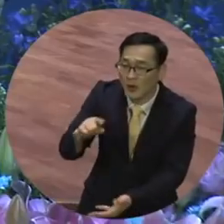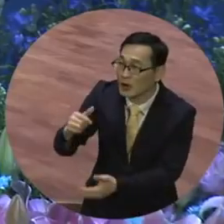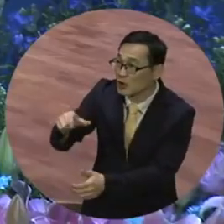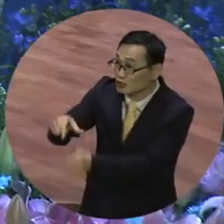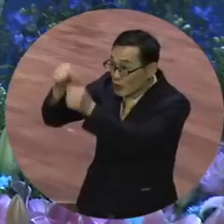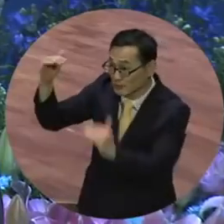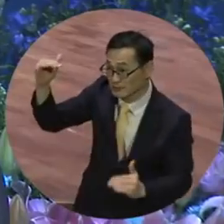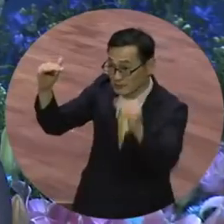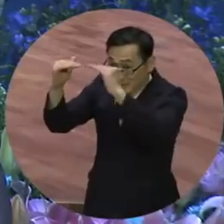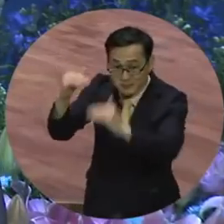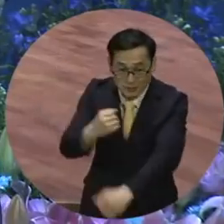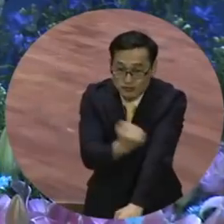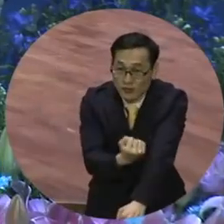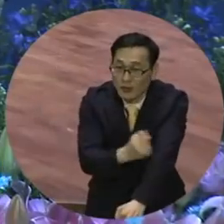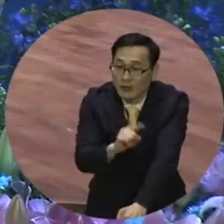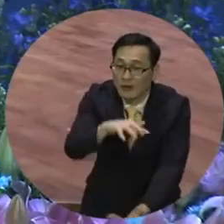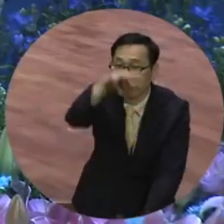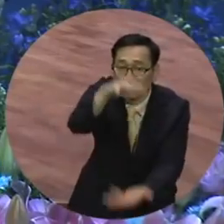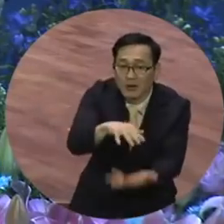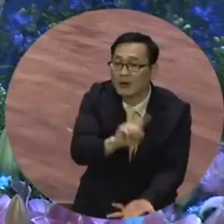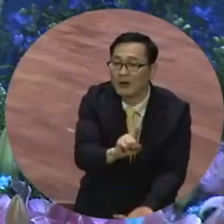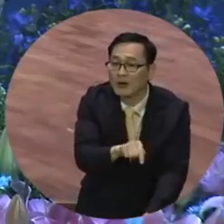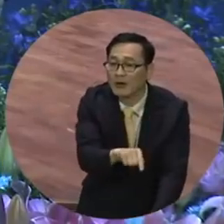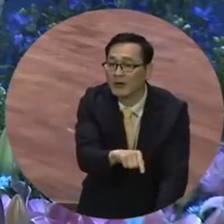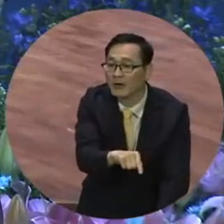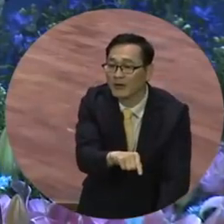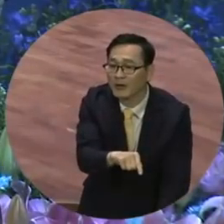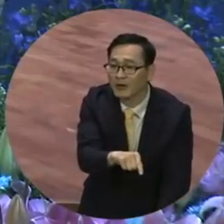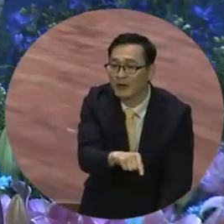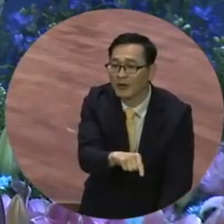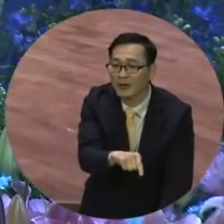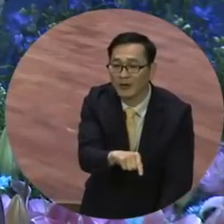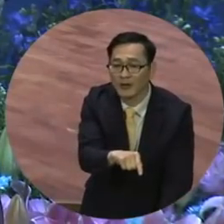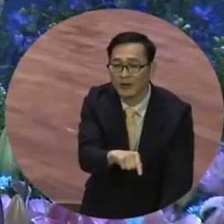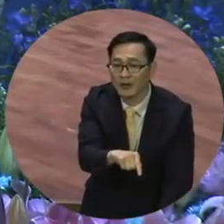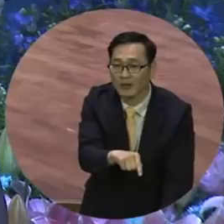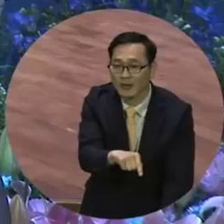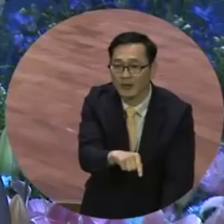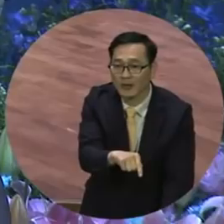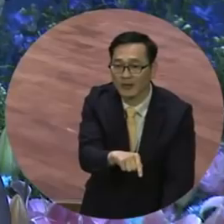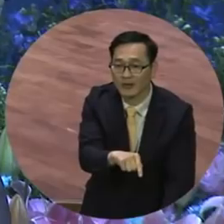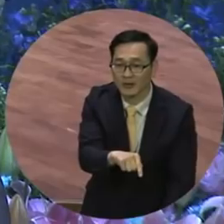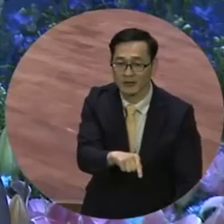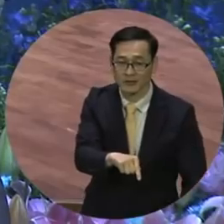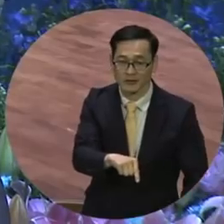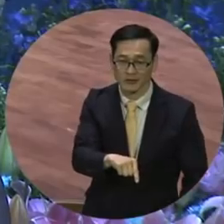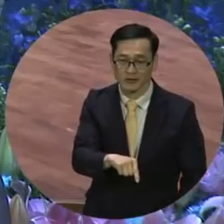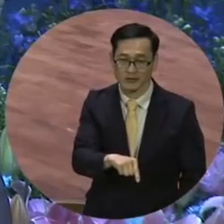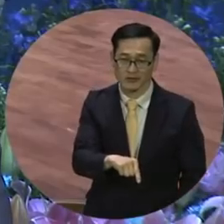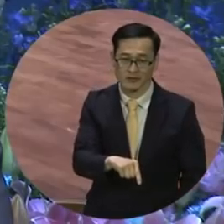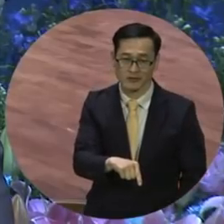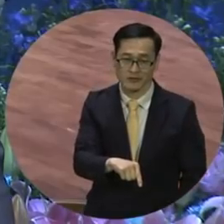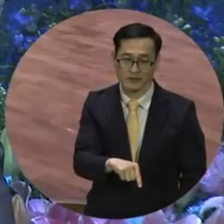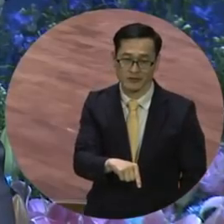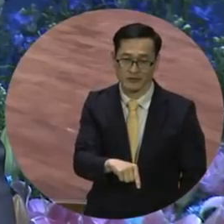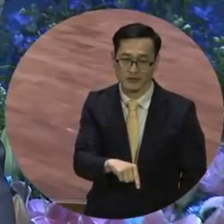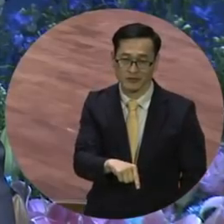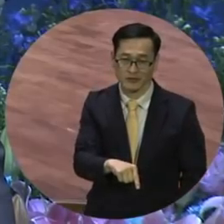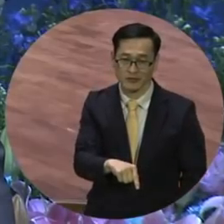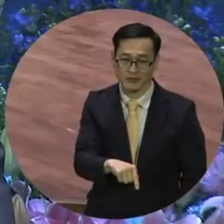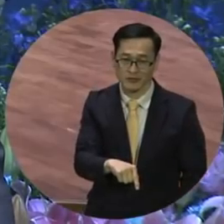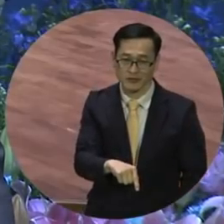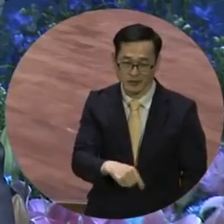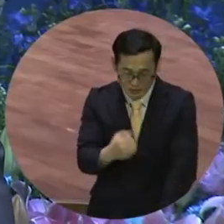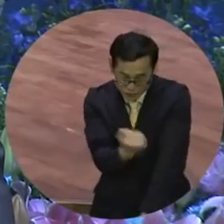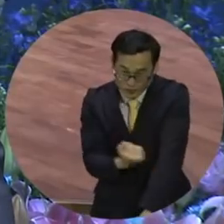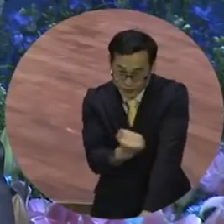우리가 구원 받으려면 노력을 한다면 얼마만큼 해야 구원 받겠어요? 영생을 값으로 치를 수가 없어요.